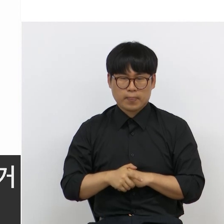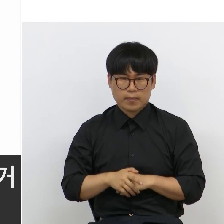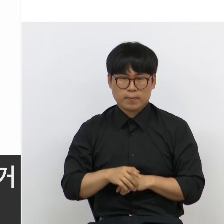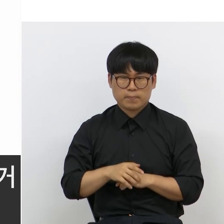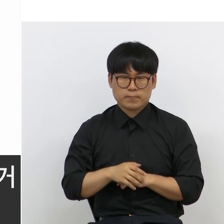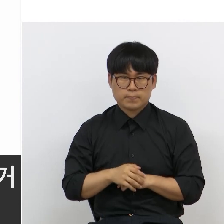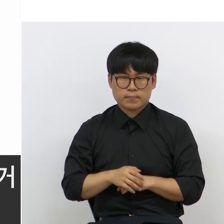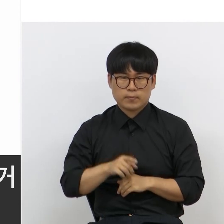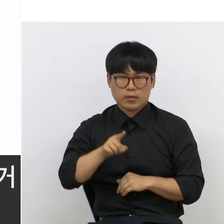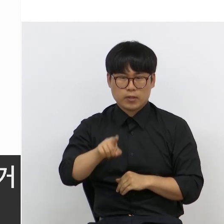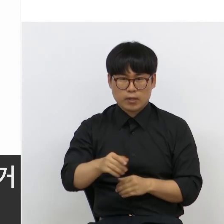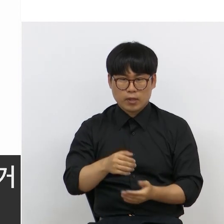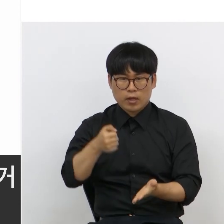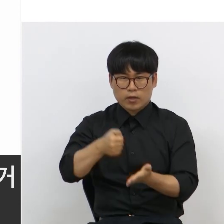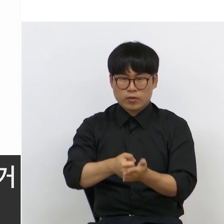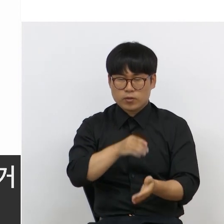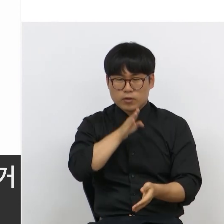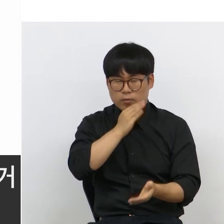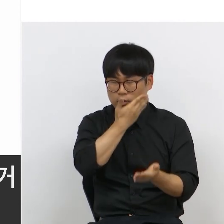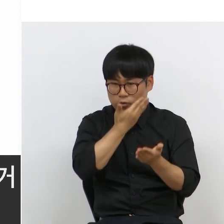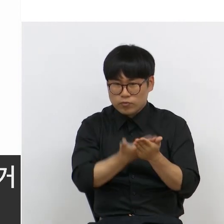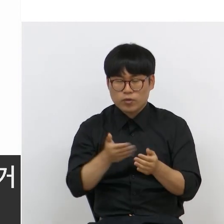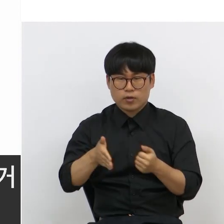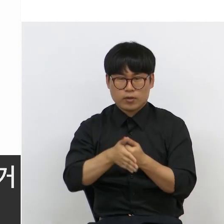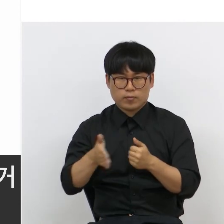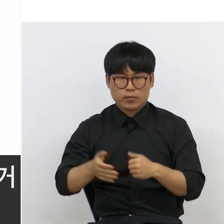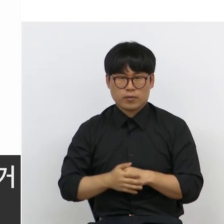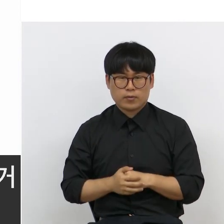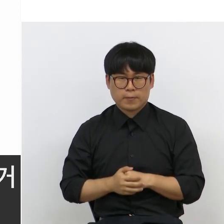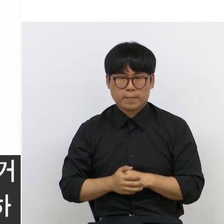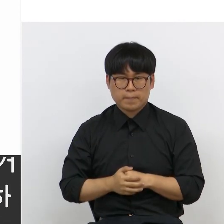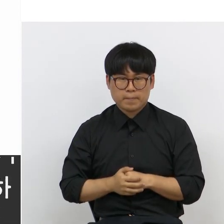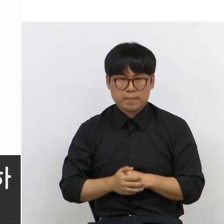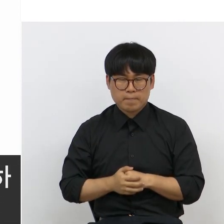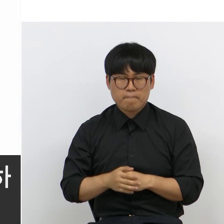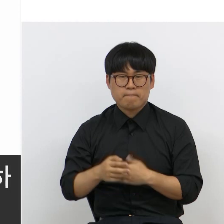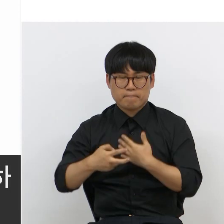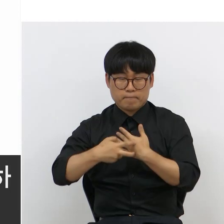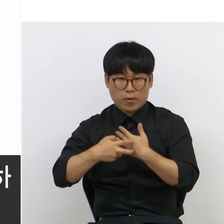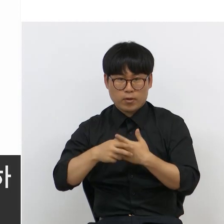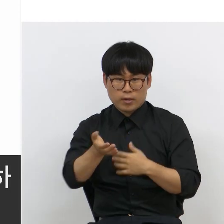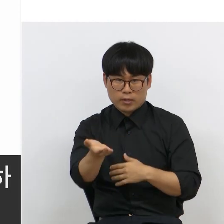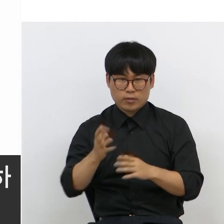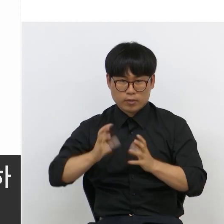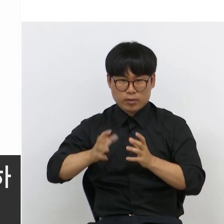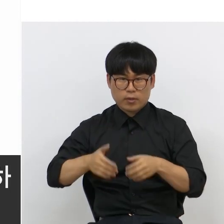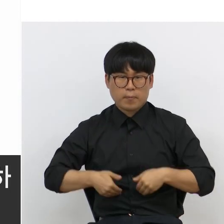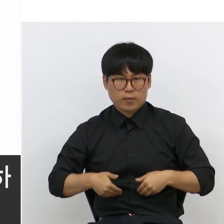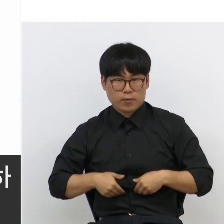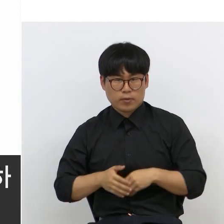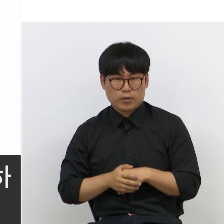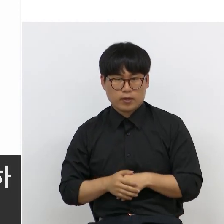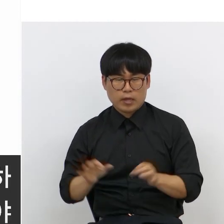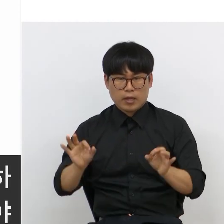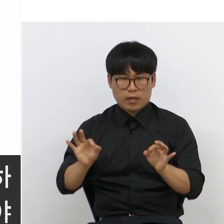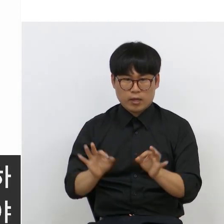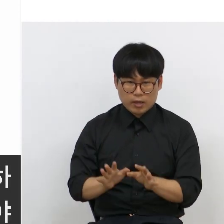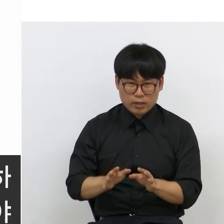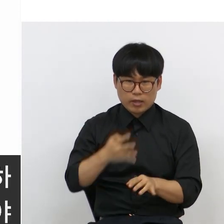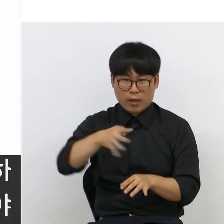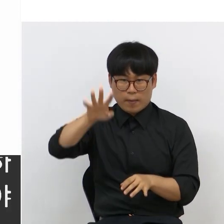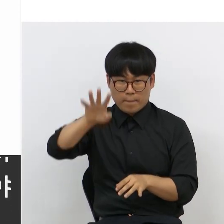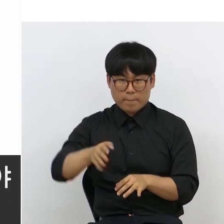예후 결정이 굉장히 중요하기 때문에 수술 전에 이런 부분을 의료진과 상의해야 되는 거고, 그거 이제 간단한 표지만 그래서